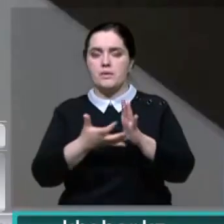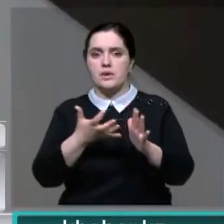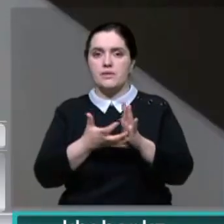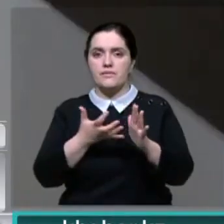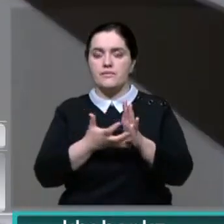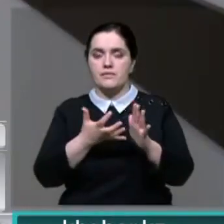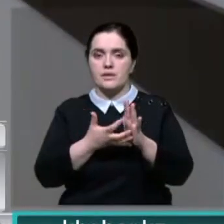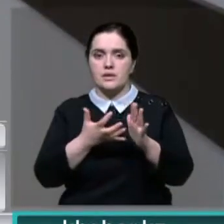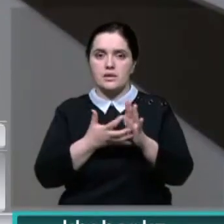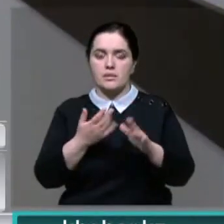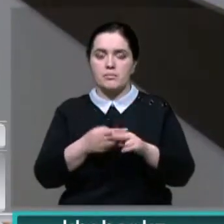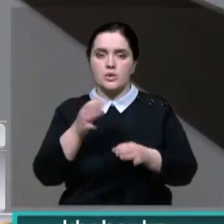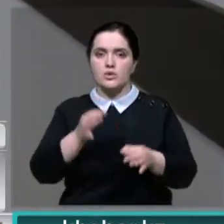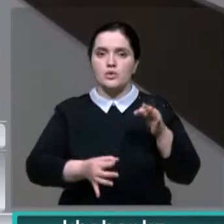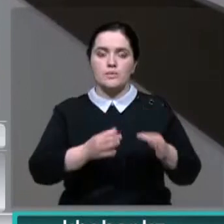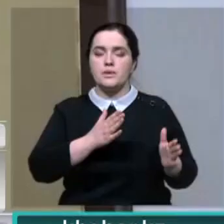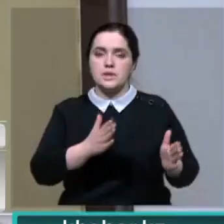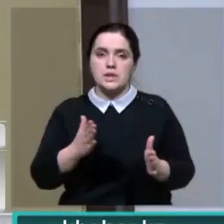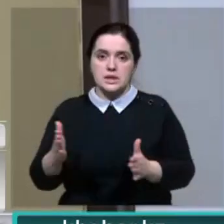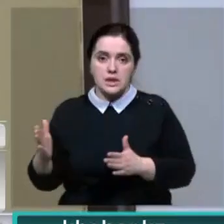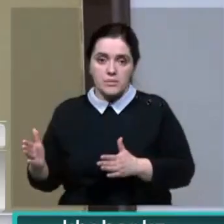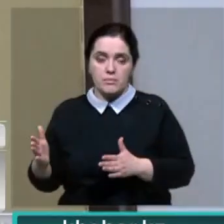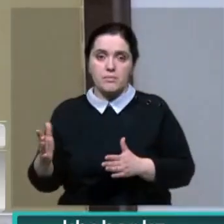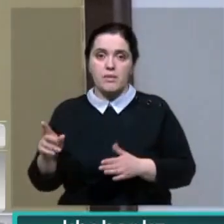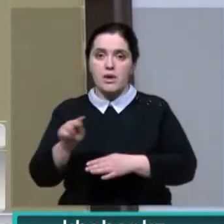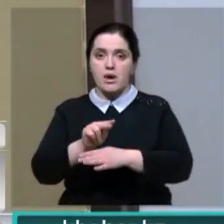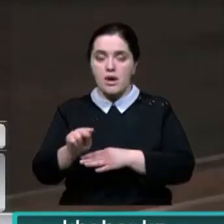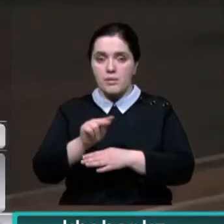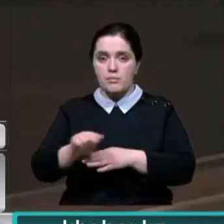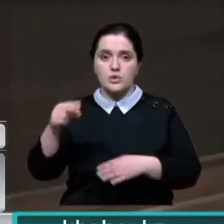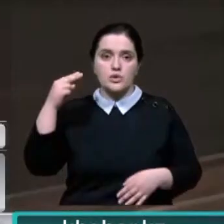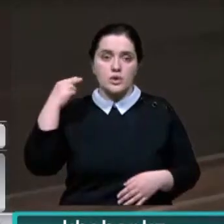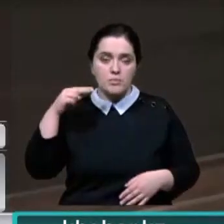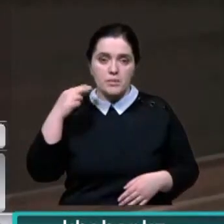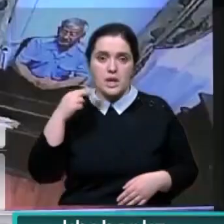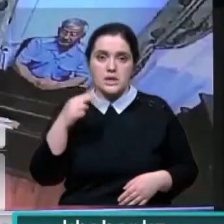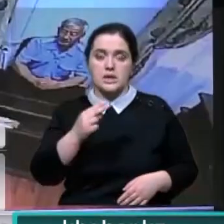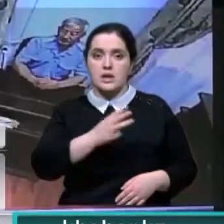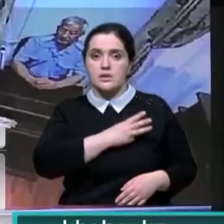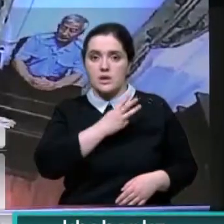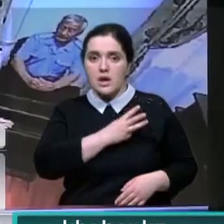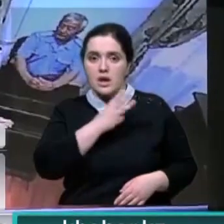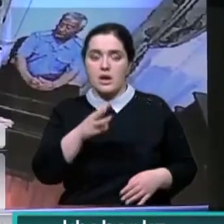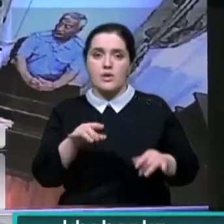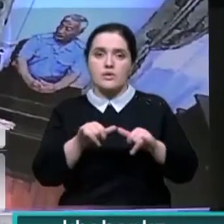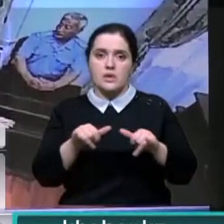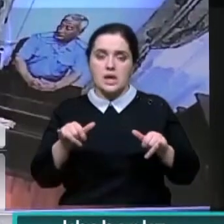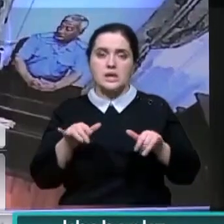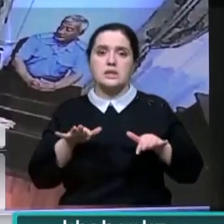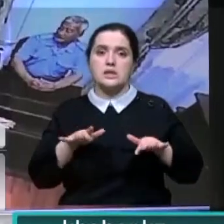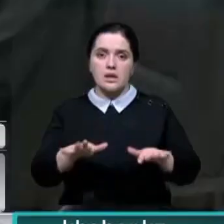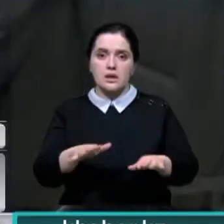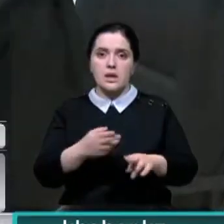деле демократизации судебной системы региона. Поэтому озвученную президентом страны инициативу о расширении категории дел,